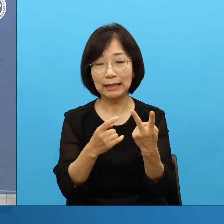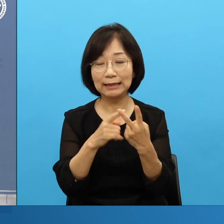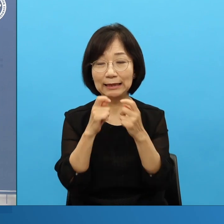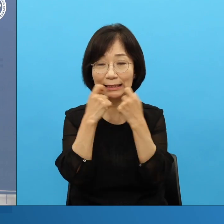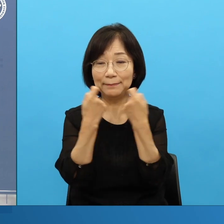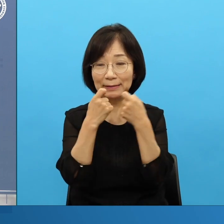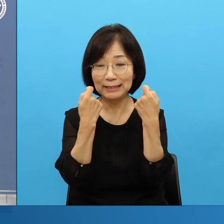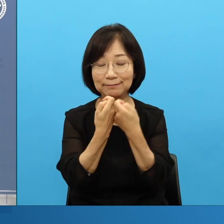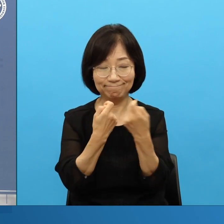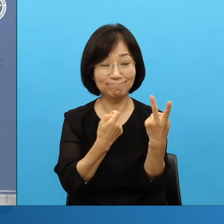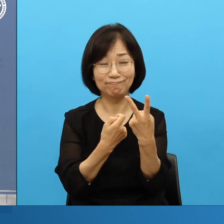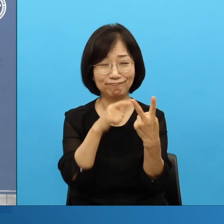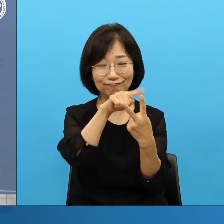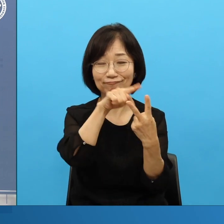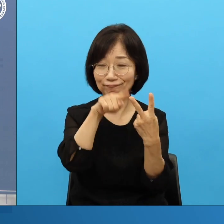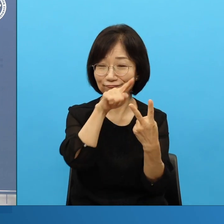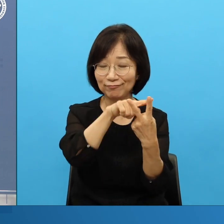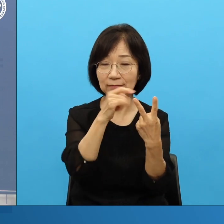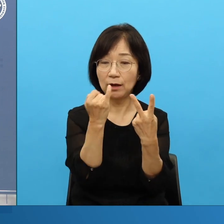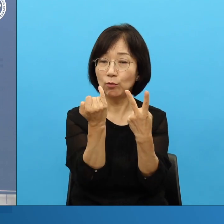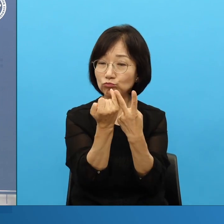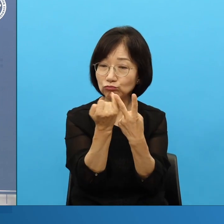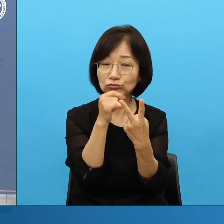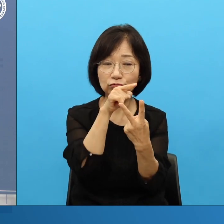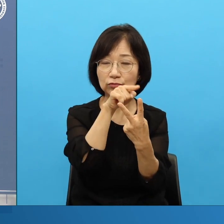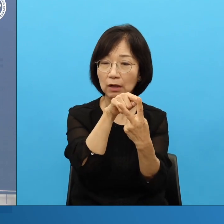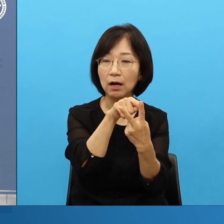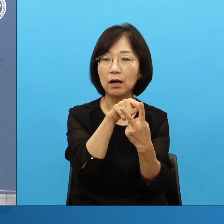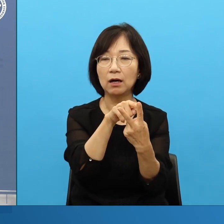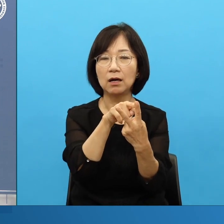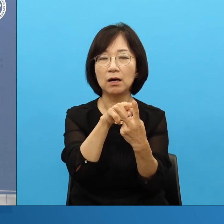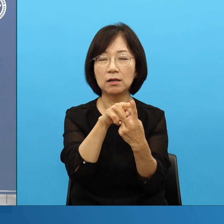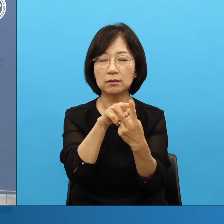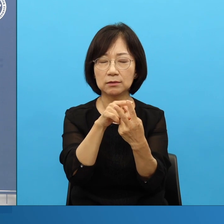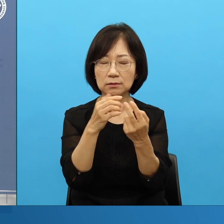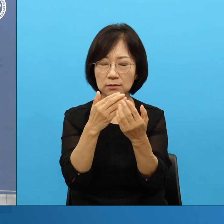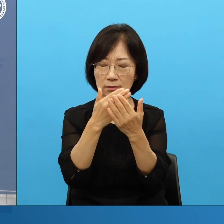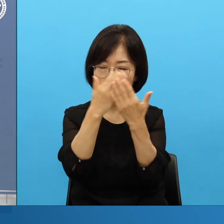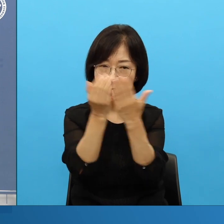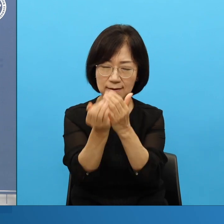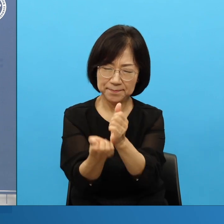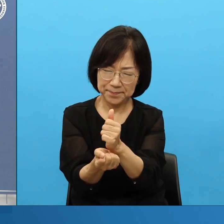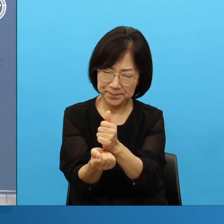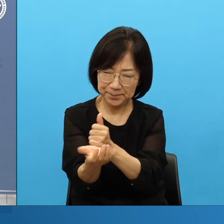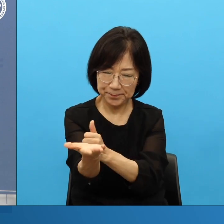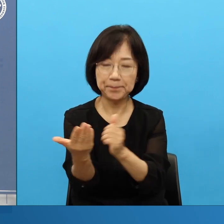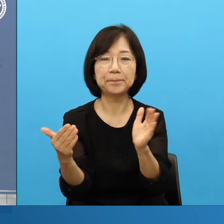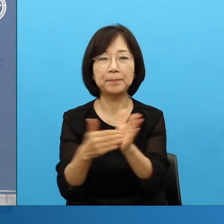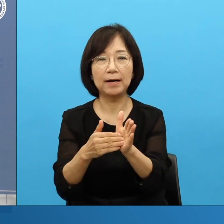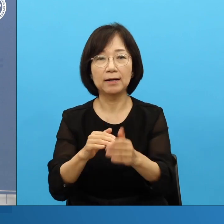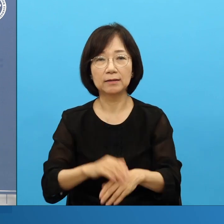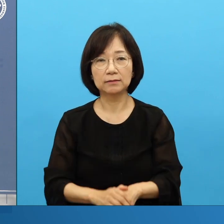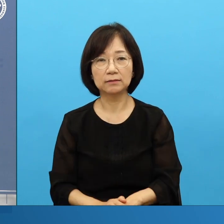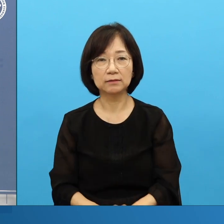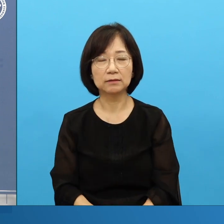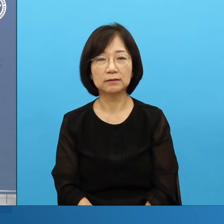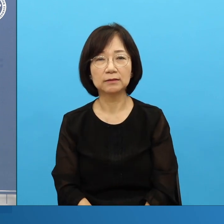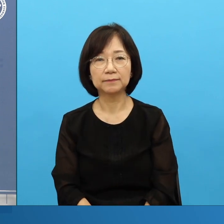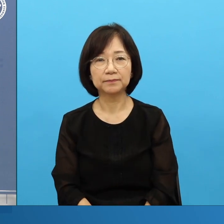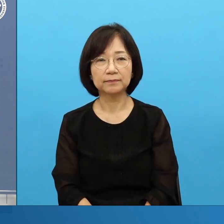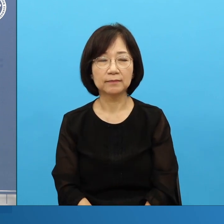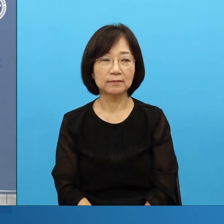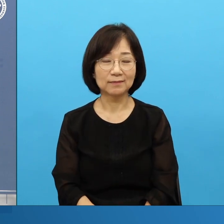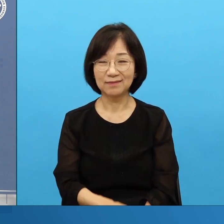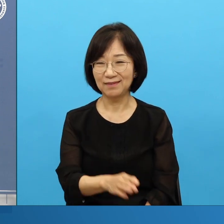of Paul and Priscilla and her husband who held on to this. 핑계 대지 마시고 나는 우리 가족 때문에